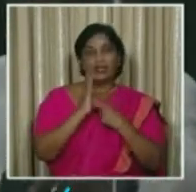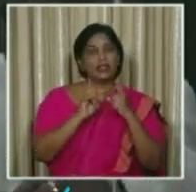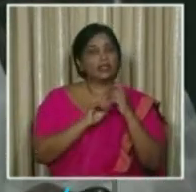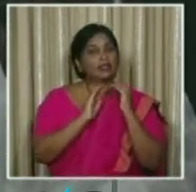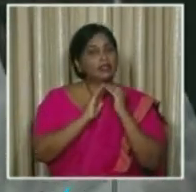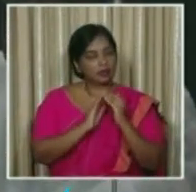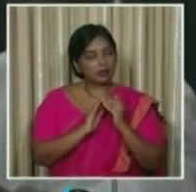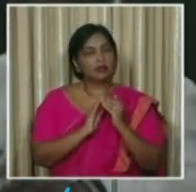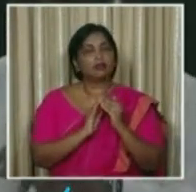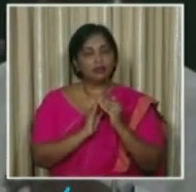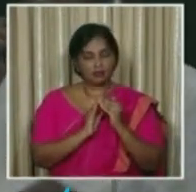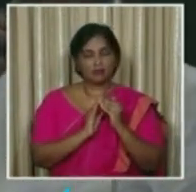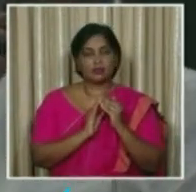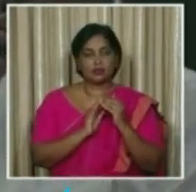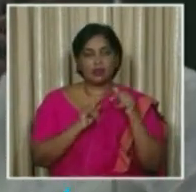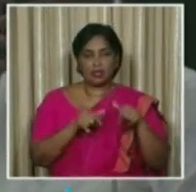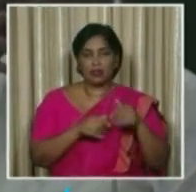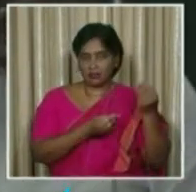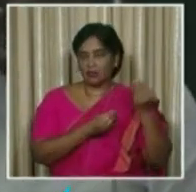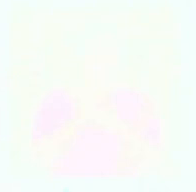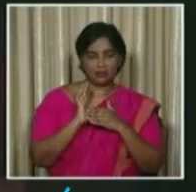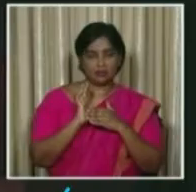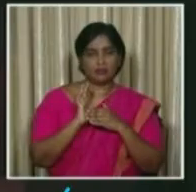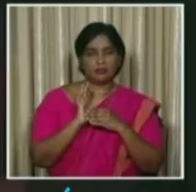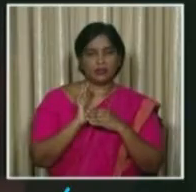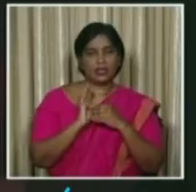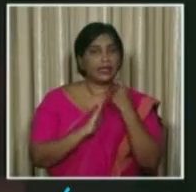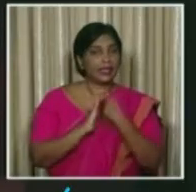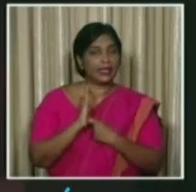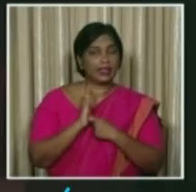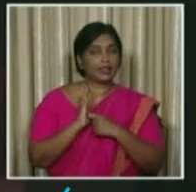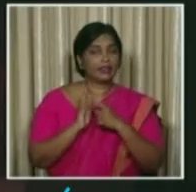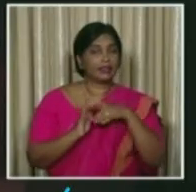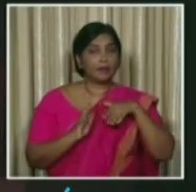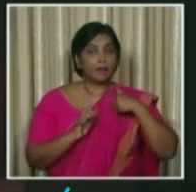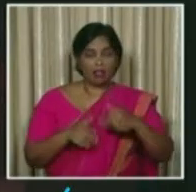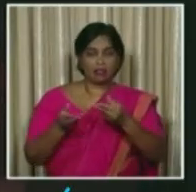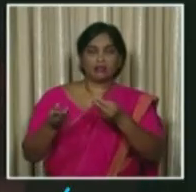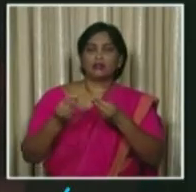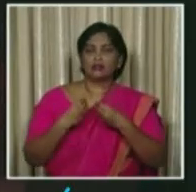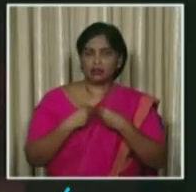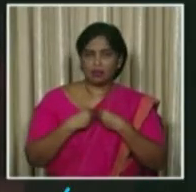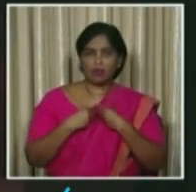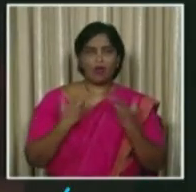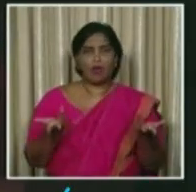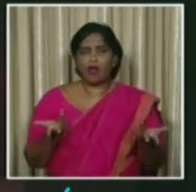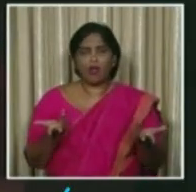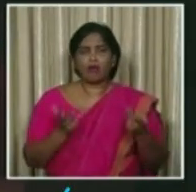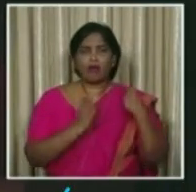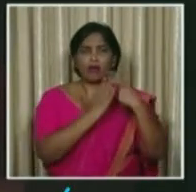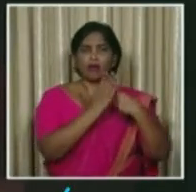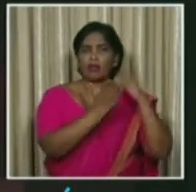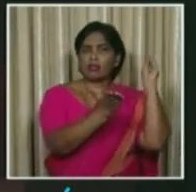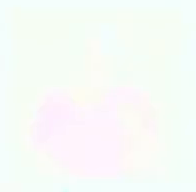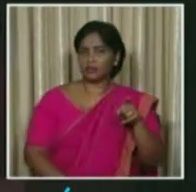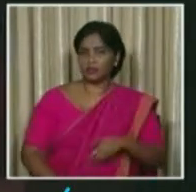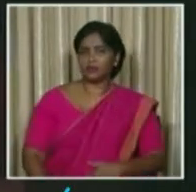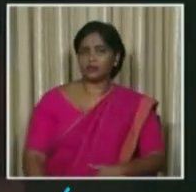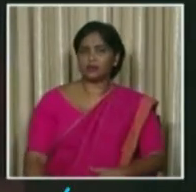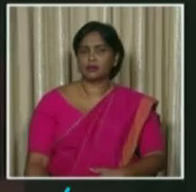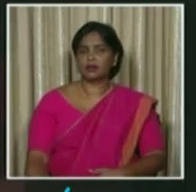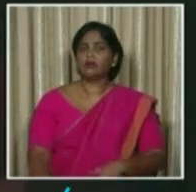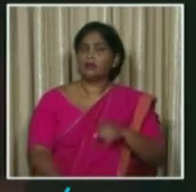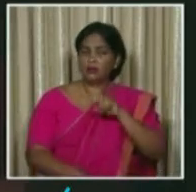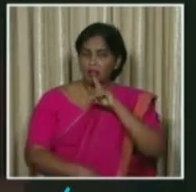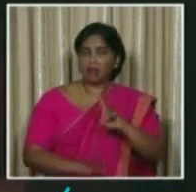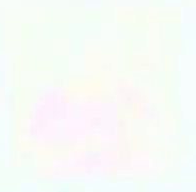දෙපාර්තමේන්තුවේ අදාළ ක්ලැරිෆිකේෂන් එක අද නැඹීමට නියමිතව තිබෙනවා. නීතිපතිගේ නිරීක්ෂණ අදහම් වෙන්නේ. එහෙමනම් කොහොමද මේක න්‍යාය පත්‍රයට ඇතුළු වෙන්නේ හෙට දවසේ? ඉතින් මං